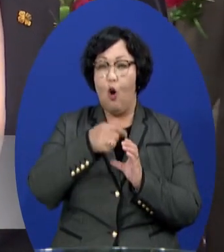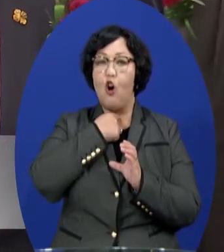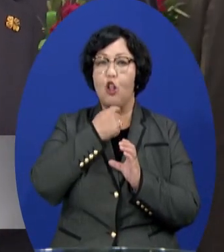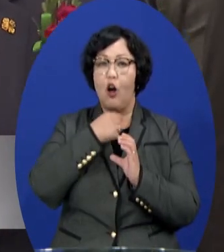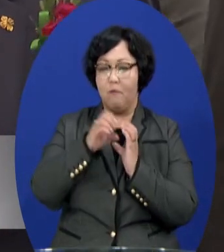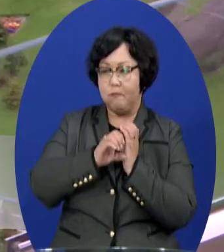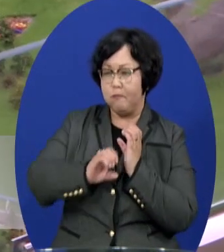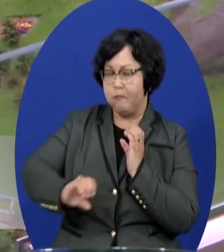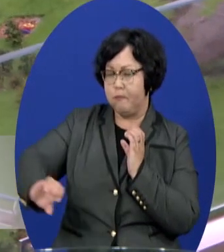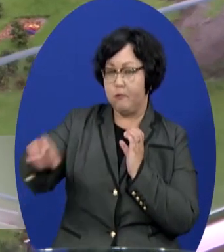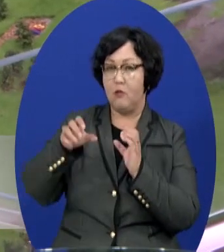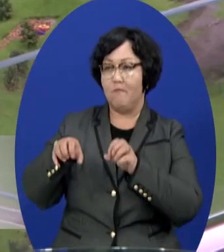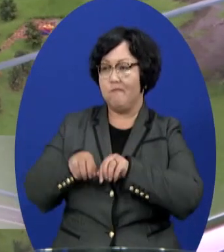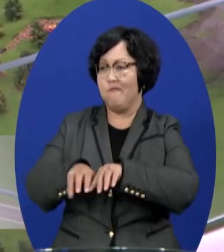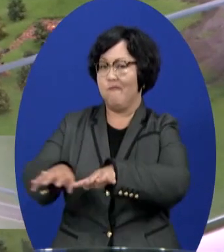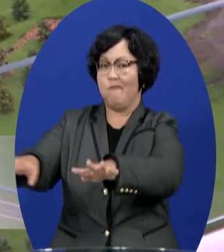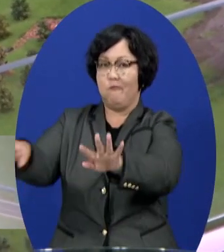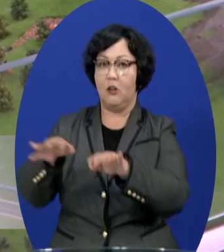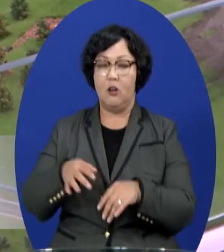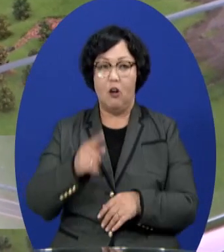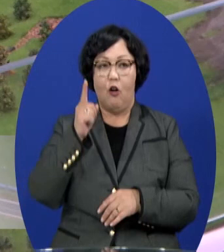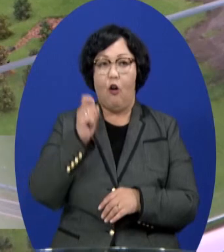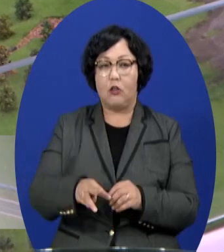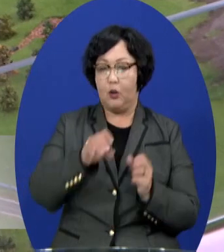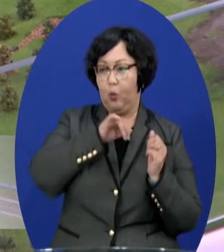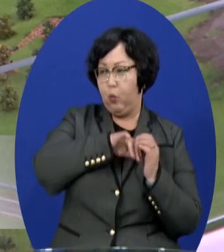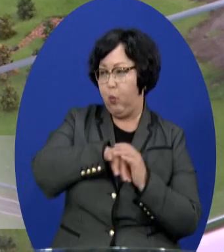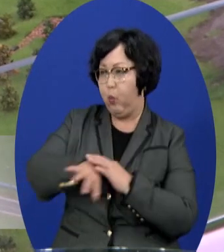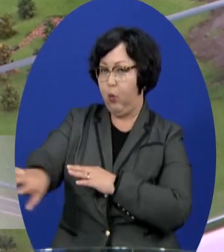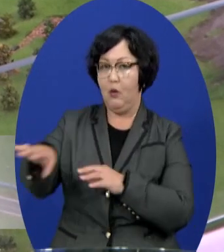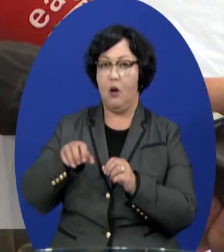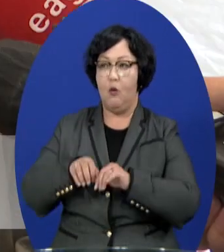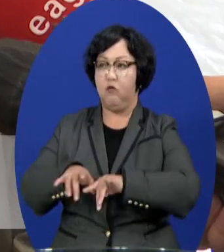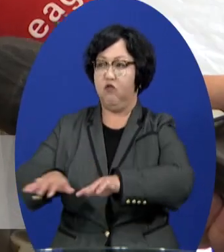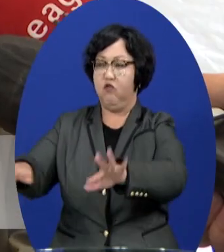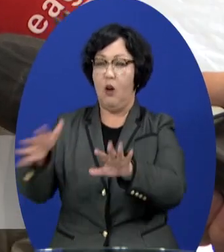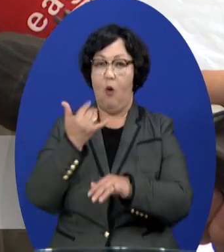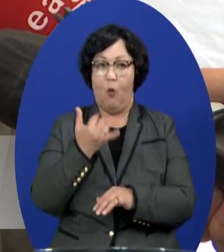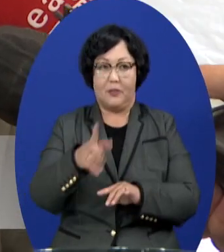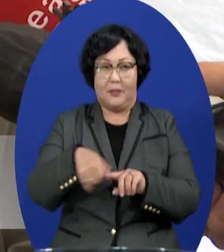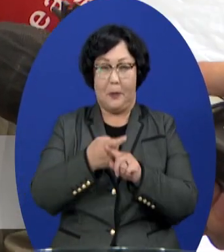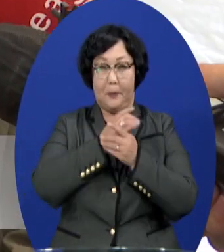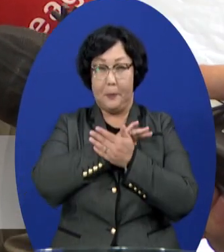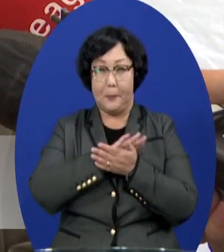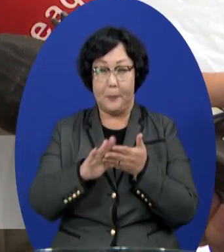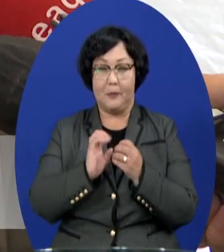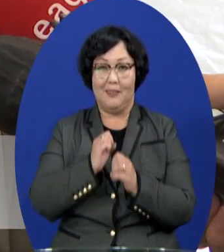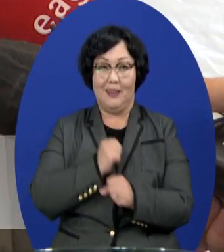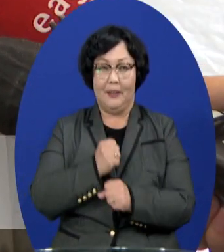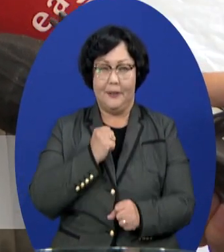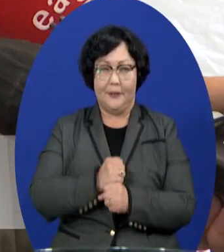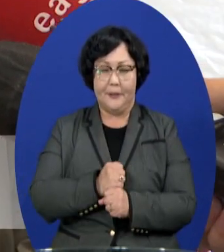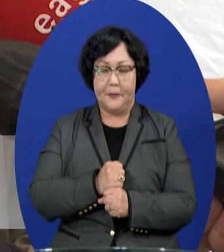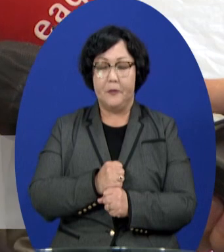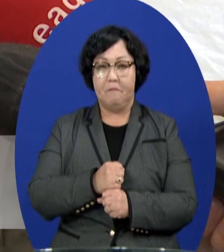сүлжээгээр дамжуулаад бид нар энэ уулынхаа бэлд баригдах ус гүн цэвэршүүлэх үйлдвэрдээ авчираад уруу осмосыг